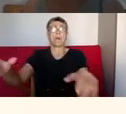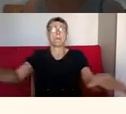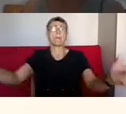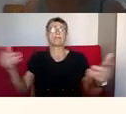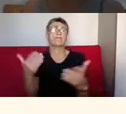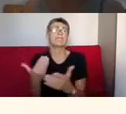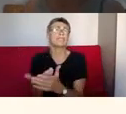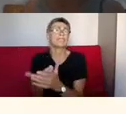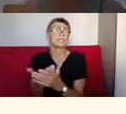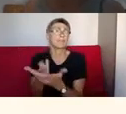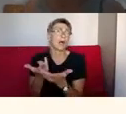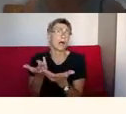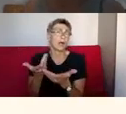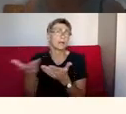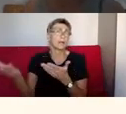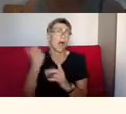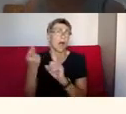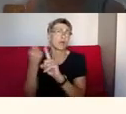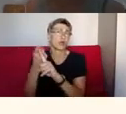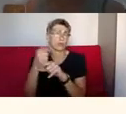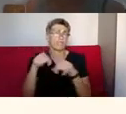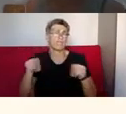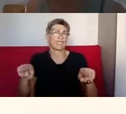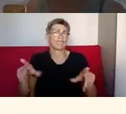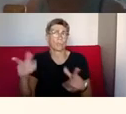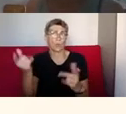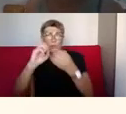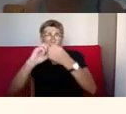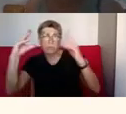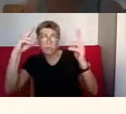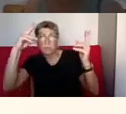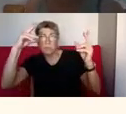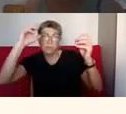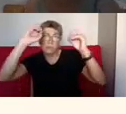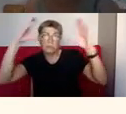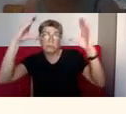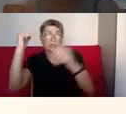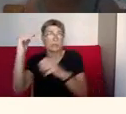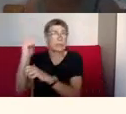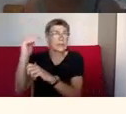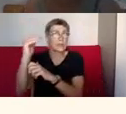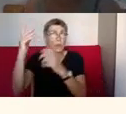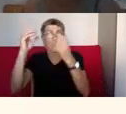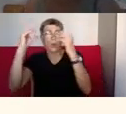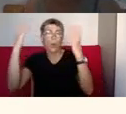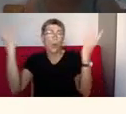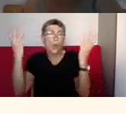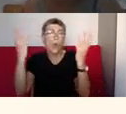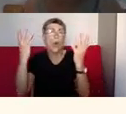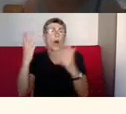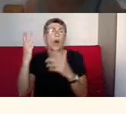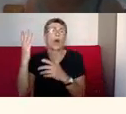une sensibilisation et un travail sur les perceptions que peuvent avoir les employeurs du secteur